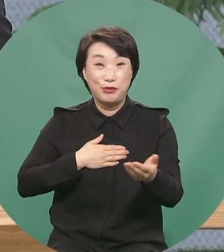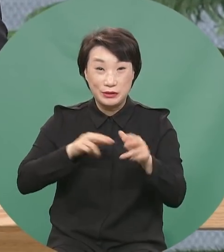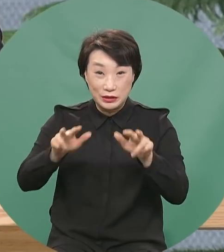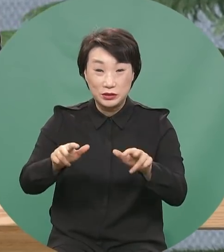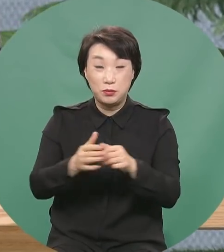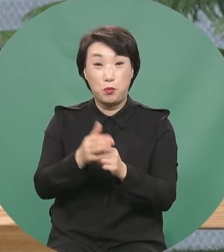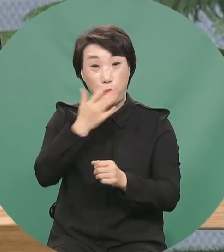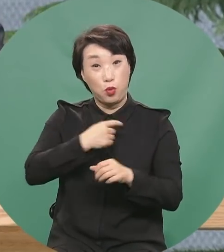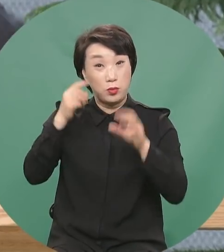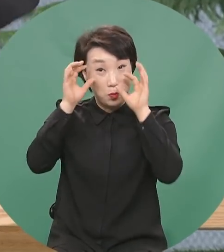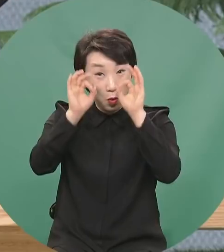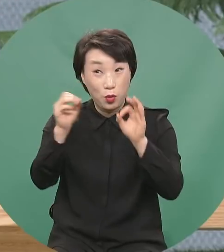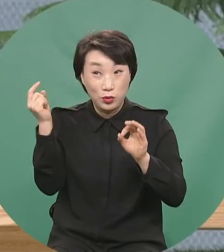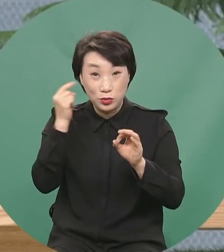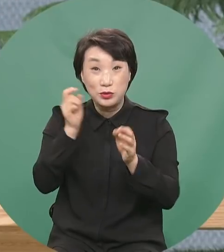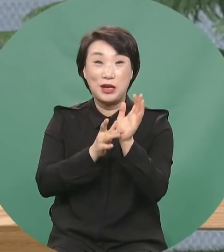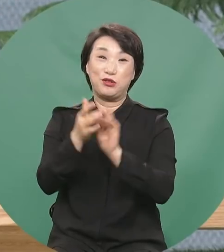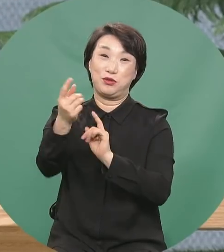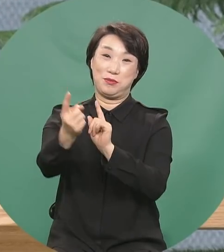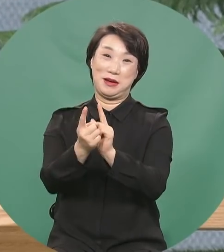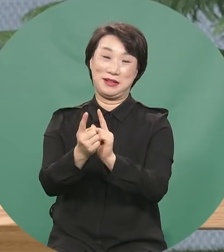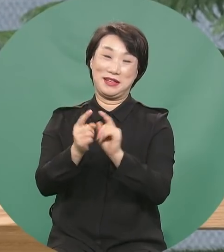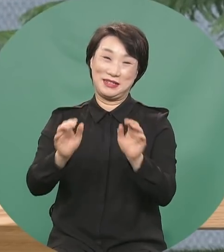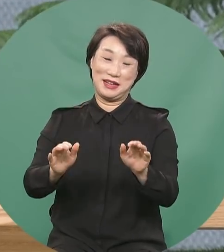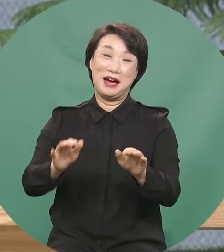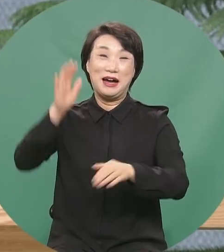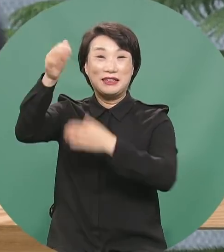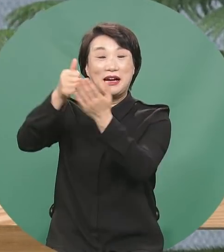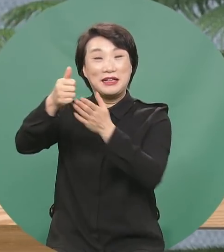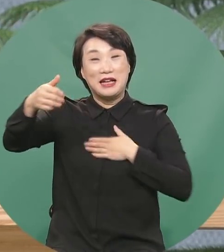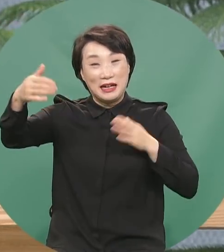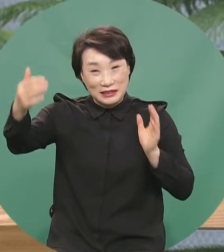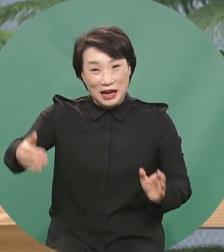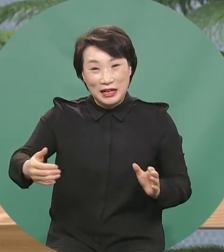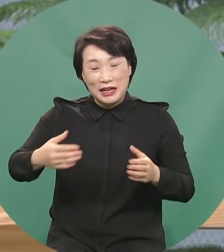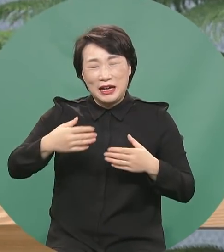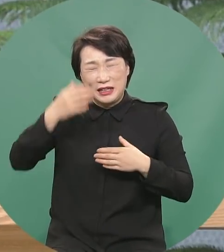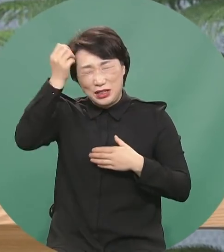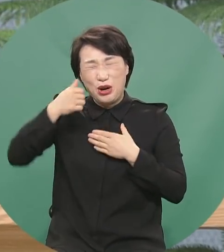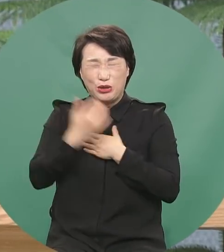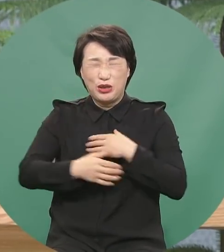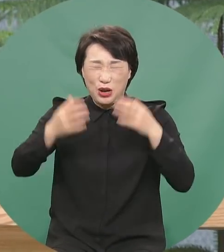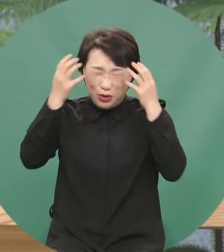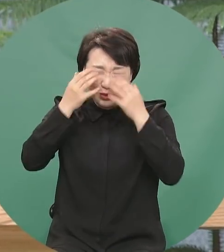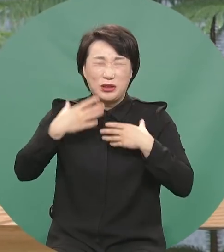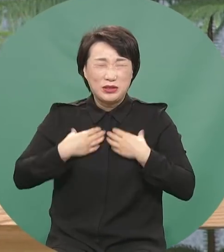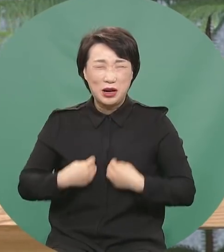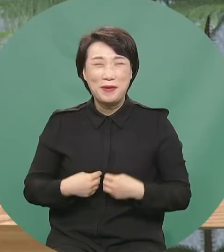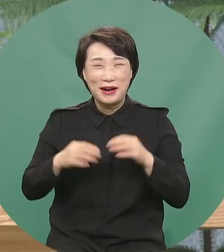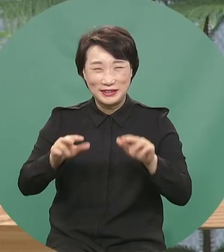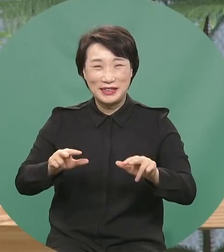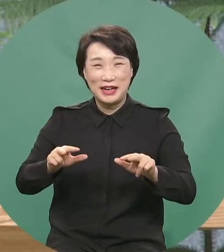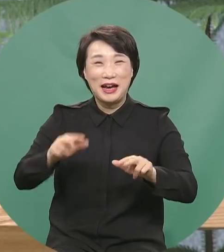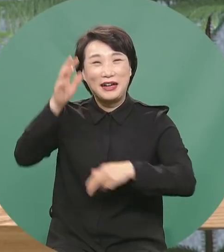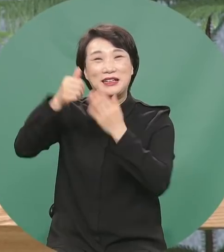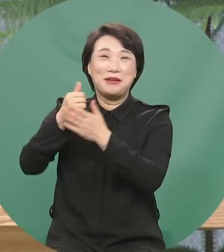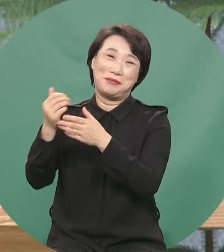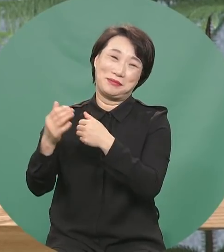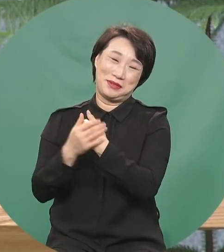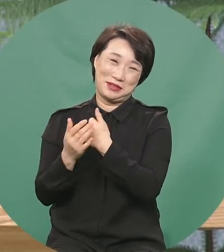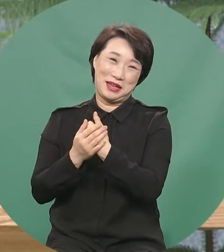만나서 하나님과 나와 절망적인 영육간의 고통을 하나님 앞에서 해결할 수